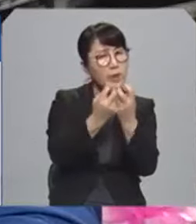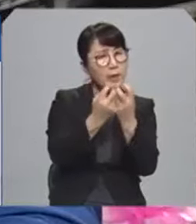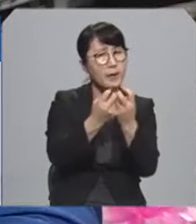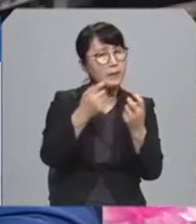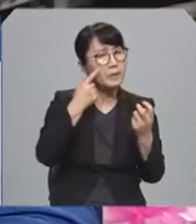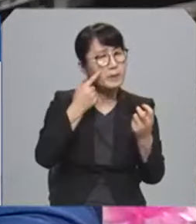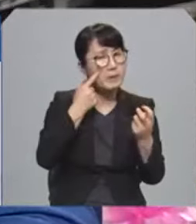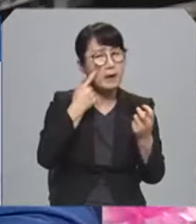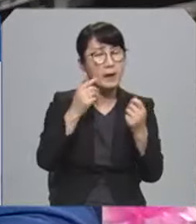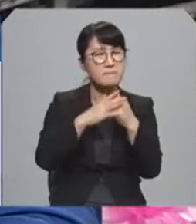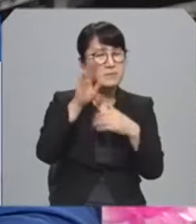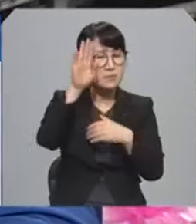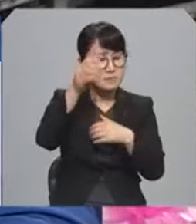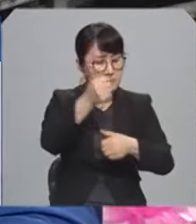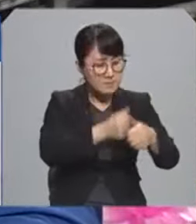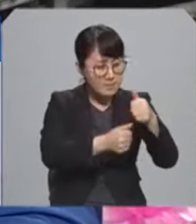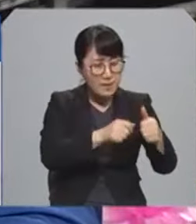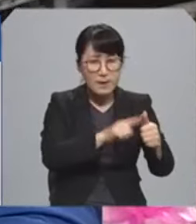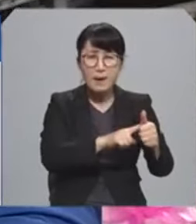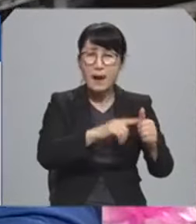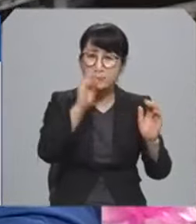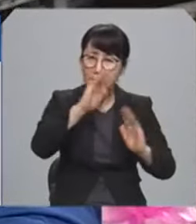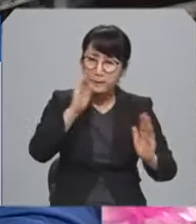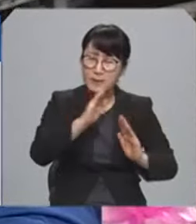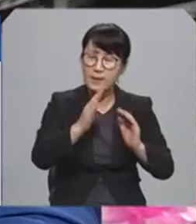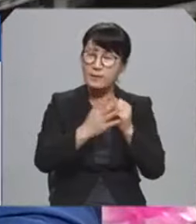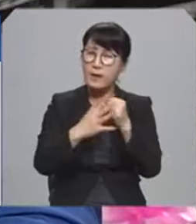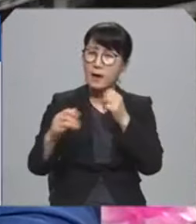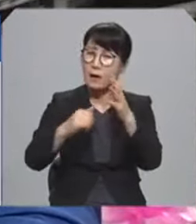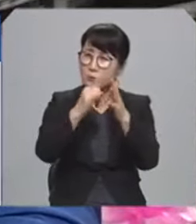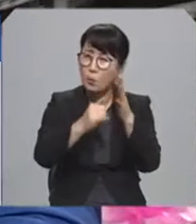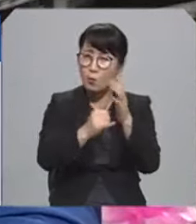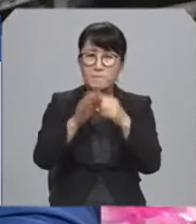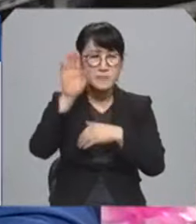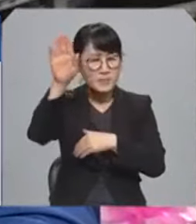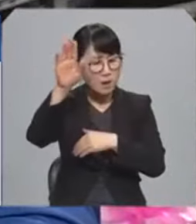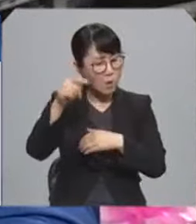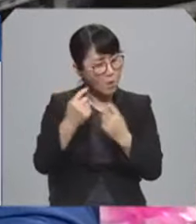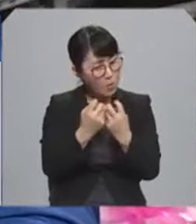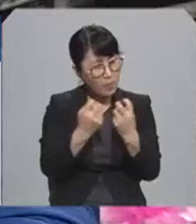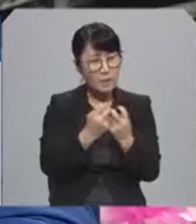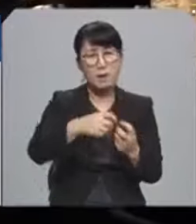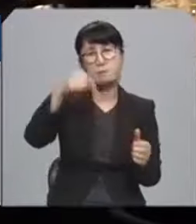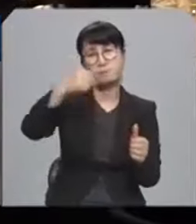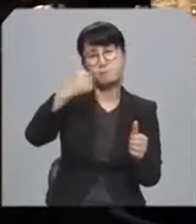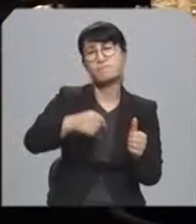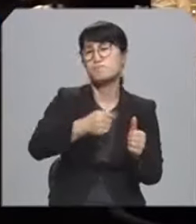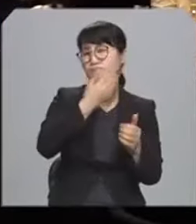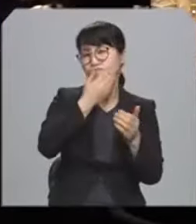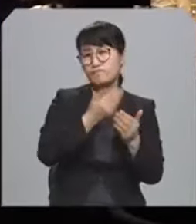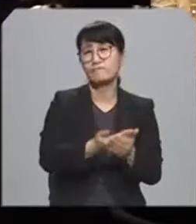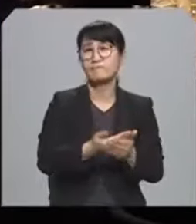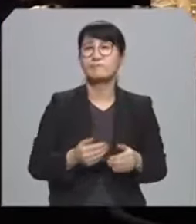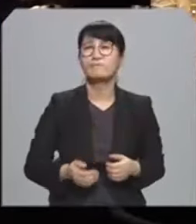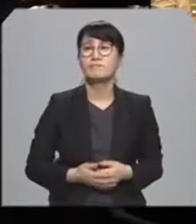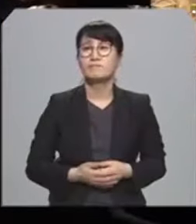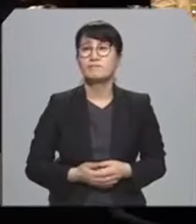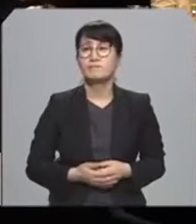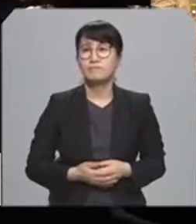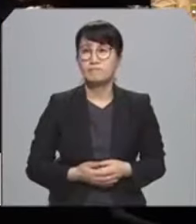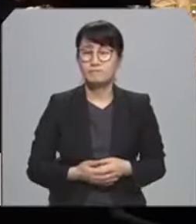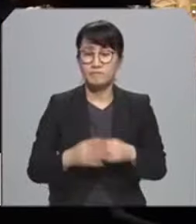대한 이해도 하면서 가족에 대한 교육적 접근 정말 필요하다고 생각합니다 저출생 문제